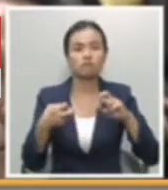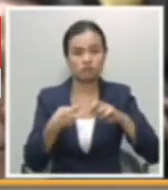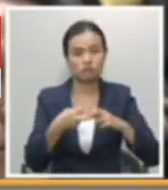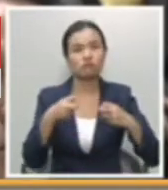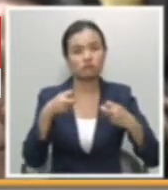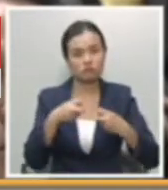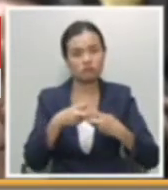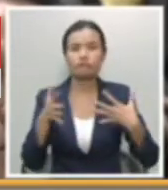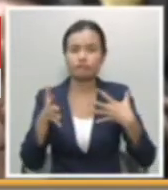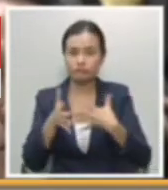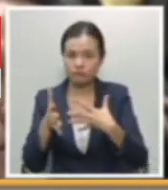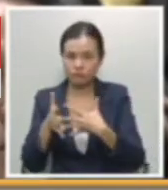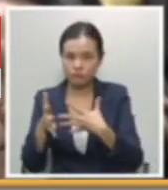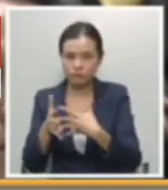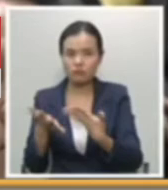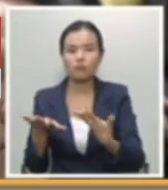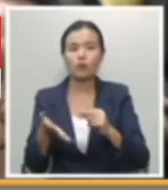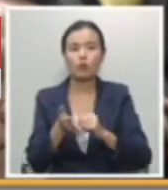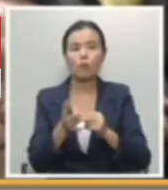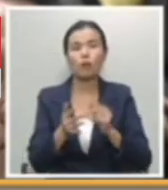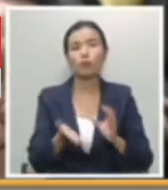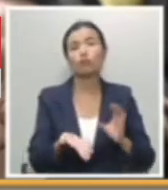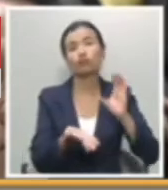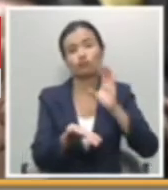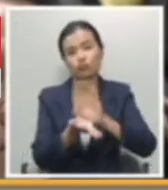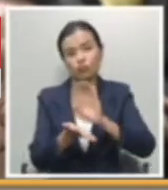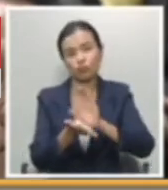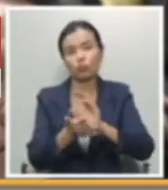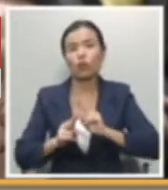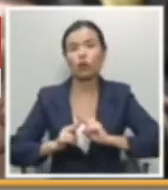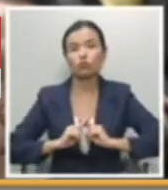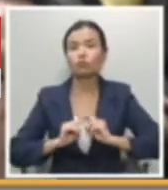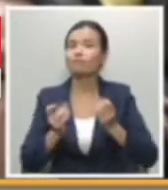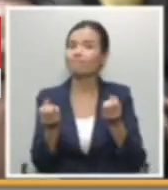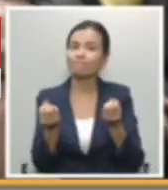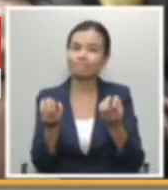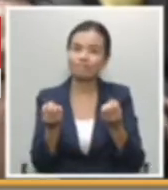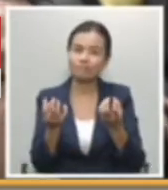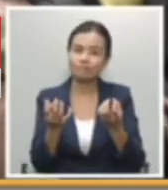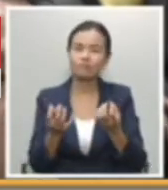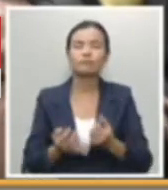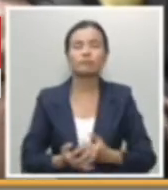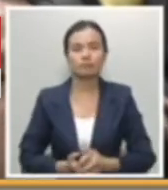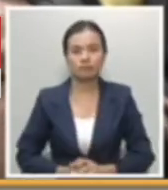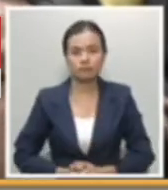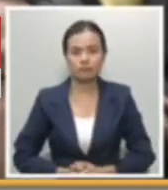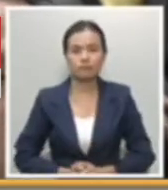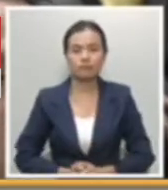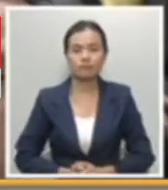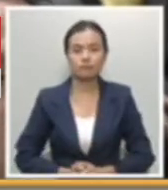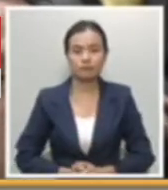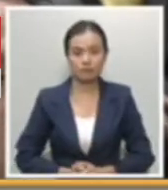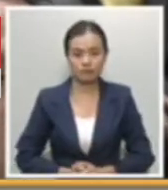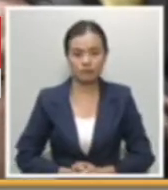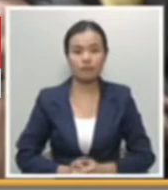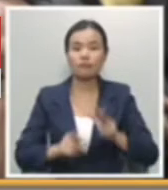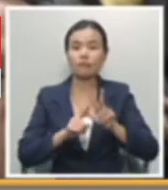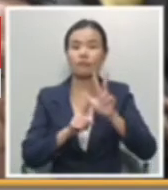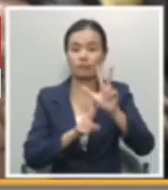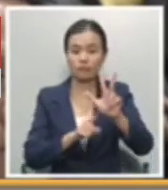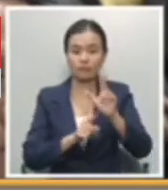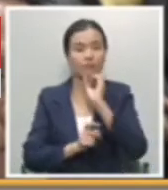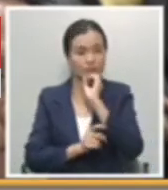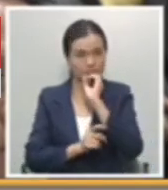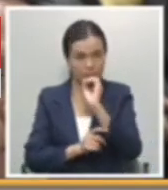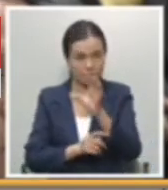เราต้องประสบแห่งความเหือดแห้งในการลงทุนภาคเอกชนอย่างแน่นอนนะฮะเฟืองตัวที่3ที่ผมอยากจะก